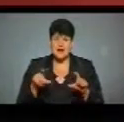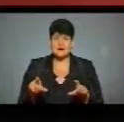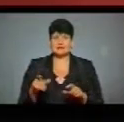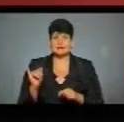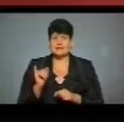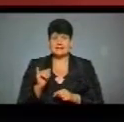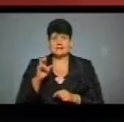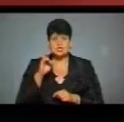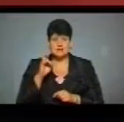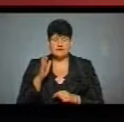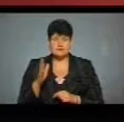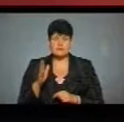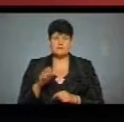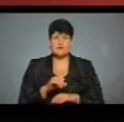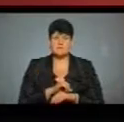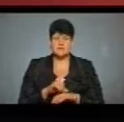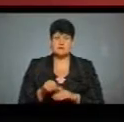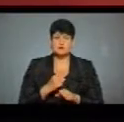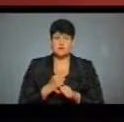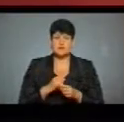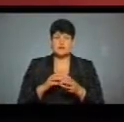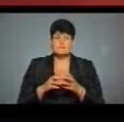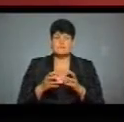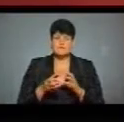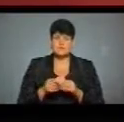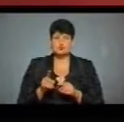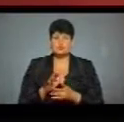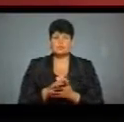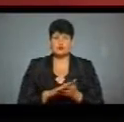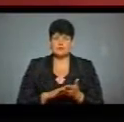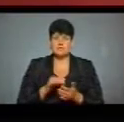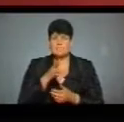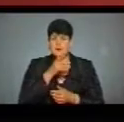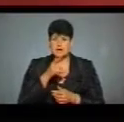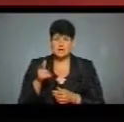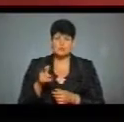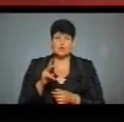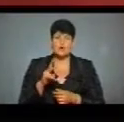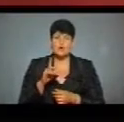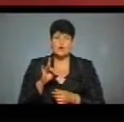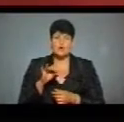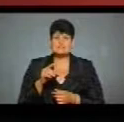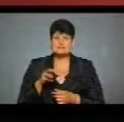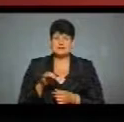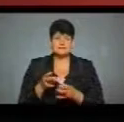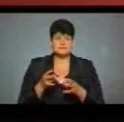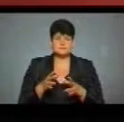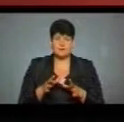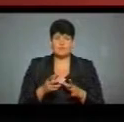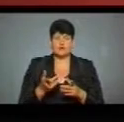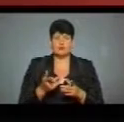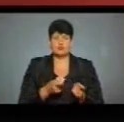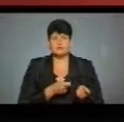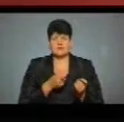державна митниця зробила висновок, що продовження періоду розмитнення недоцільне, бо за власне було